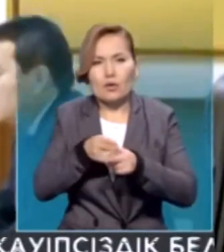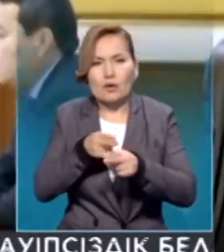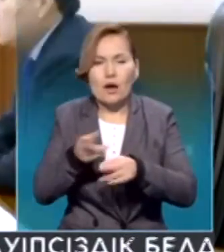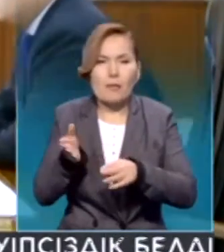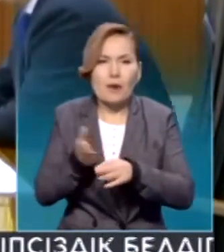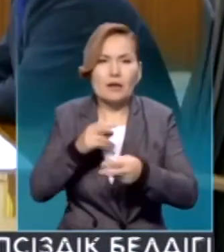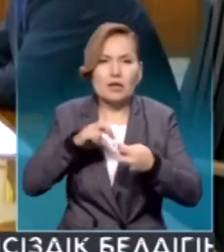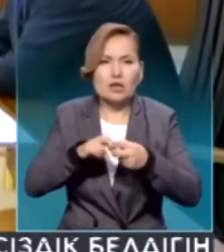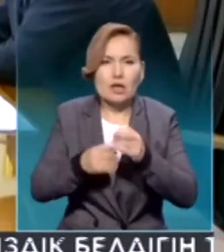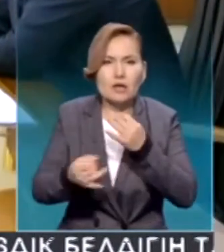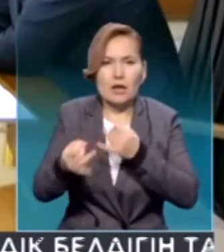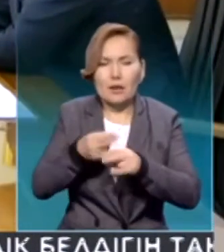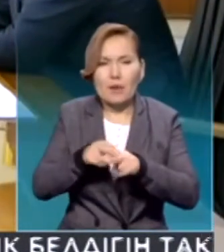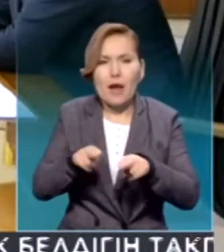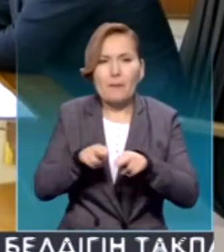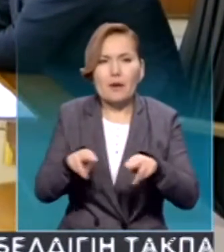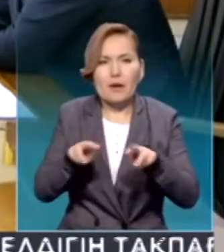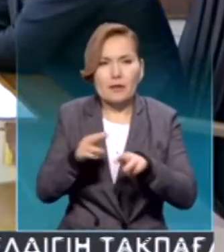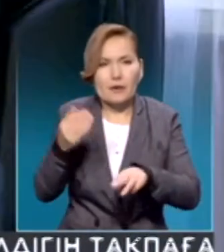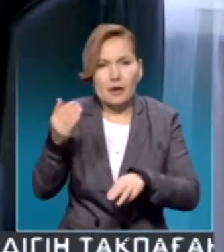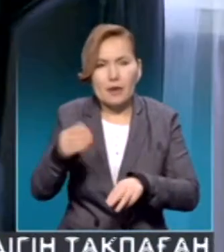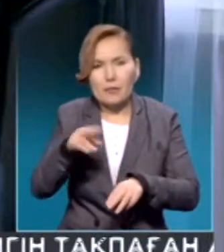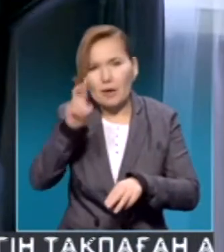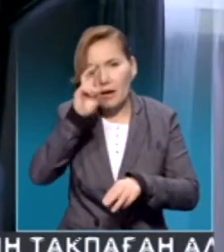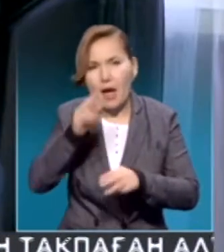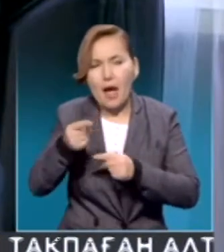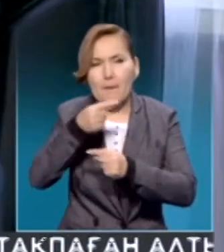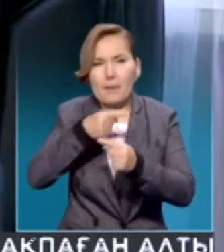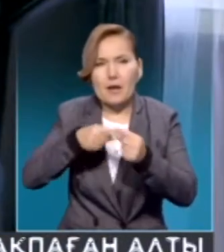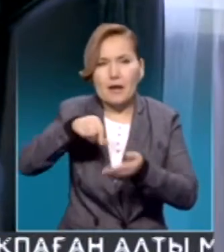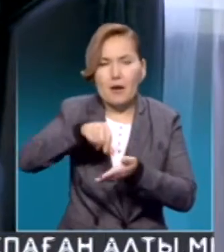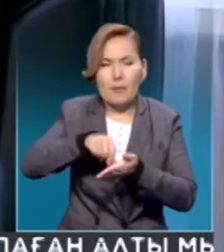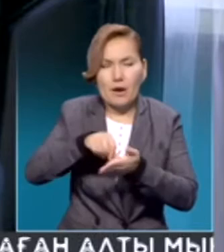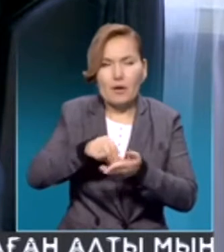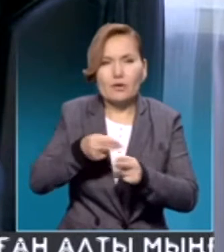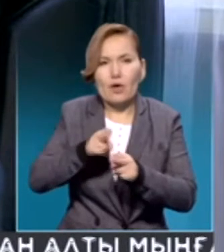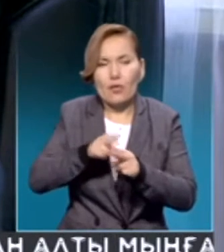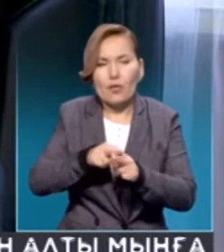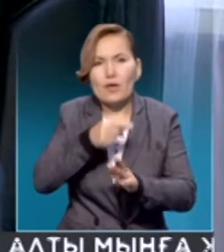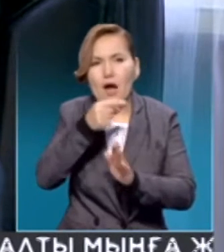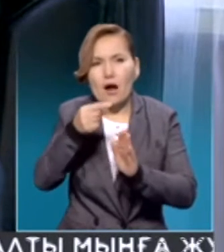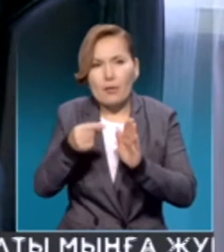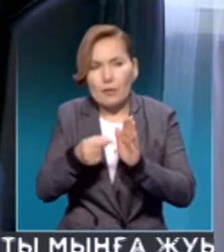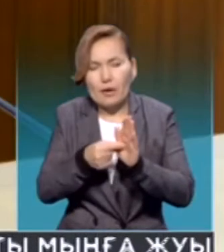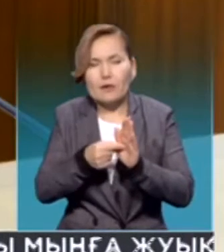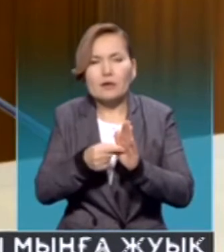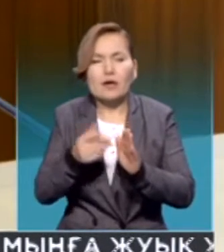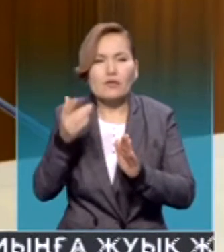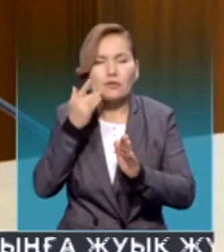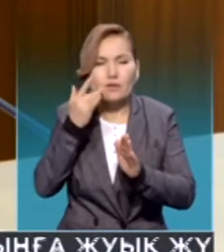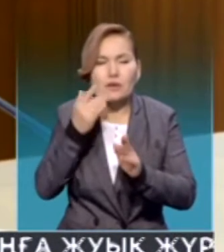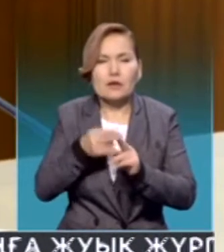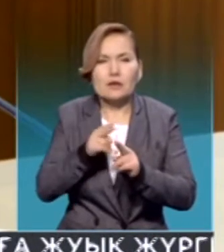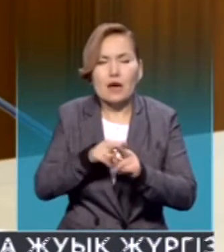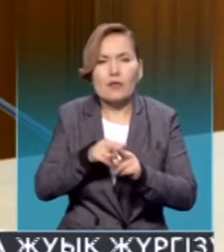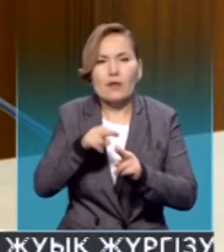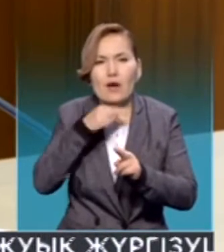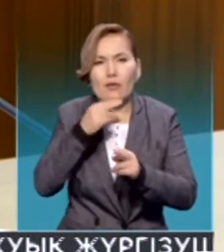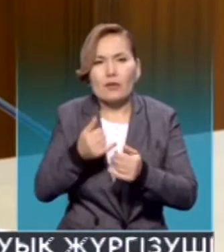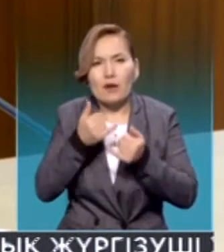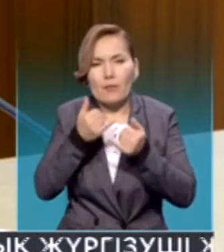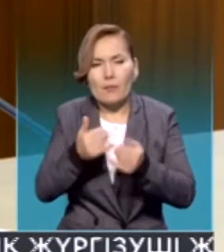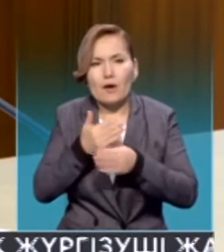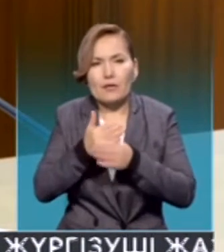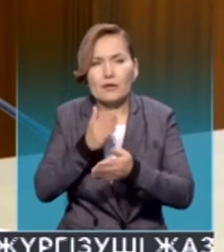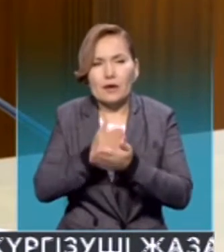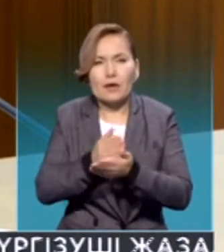жою жайы талқыланды. Премьер-министрдің айтуынша, мемлекет бизнес өкілдерін толғандыратын мәселелерге ерекше көңіл бөледі. Мәселен, отандық кәсіпкерлер